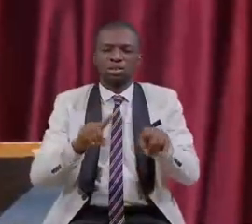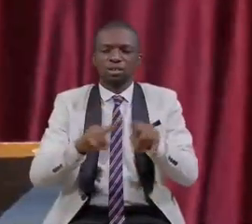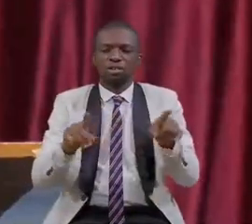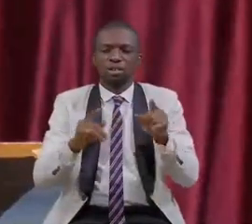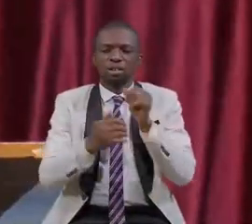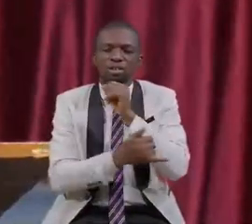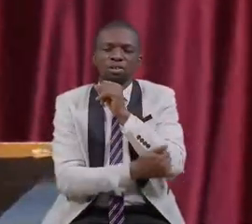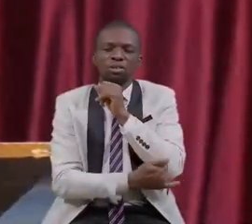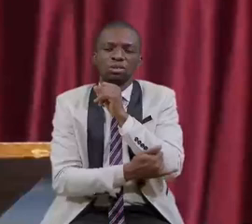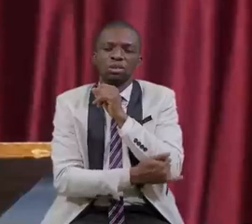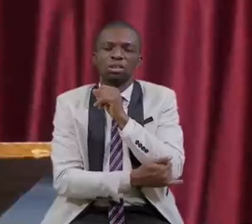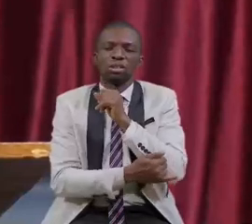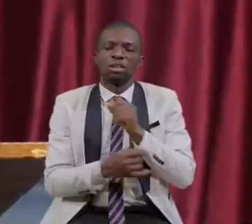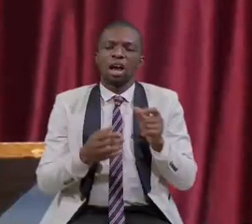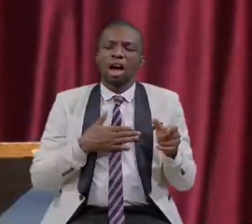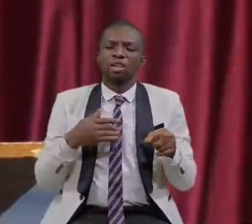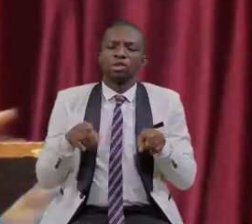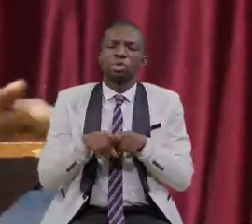Donc nous avons cette relation.